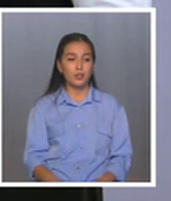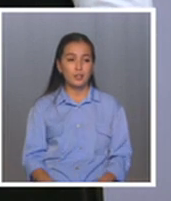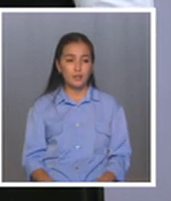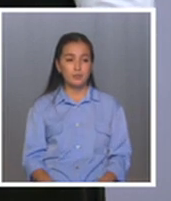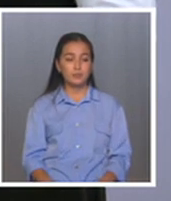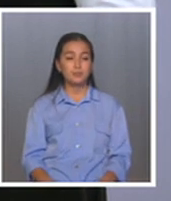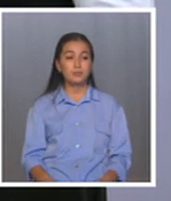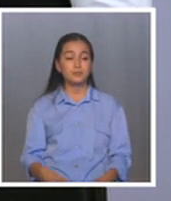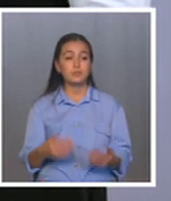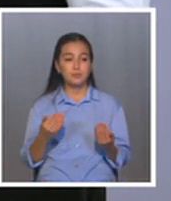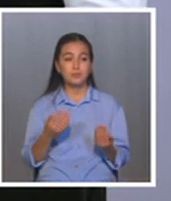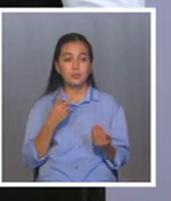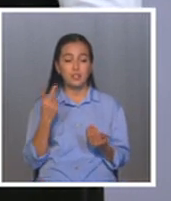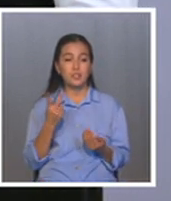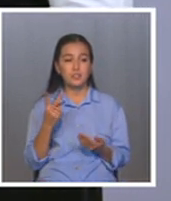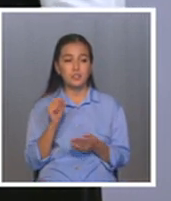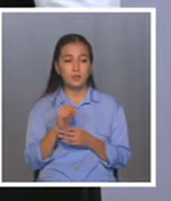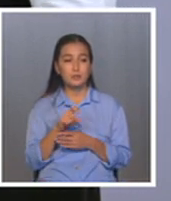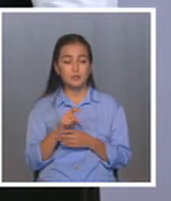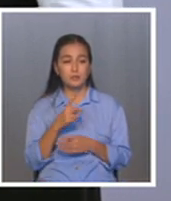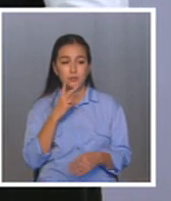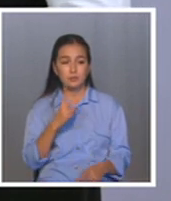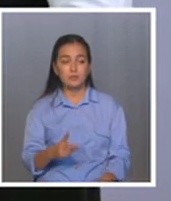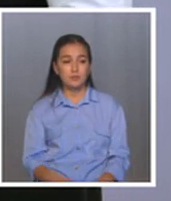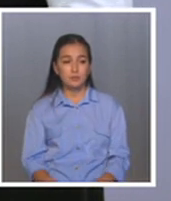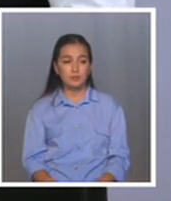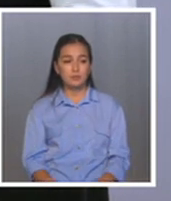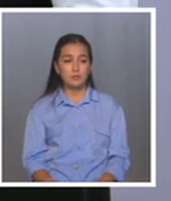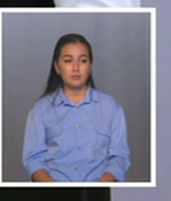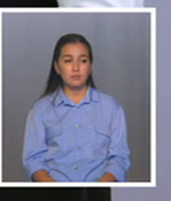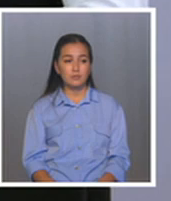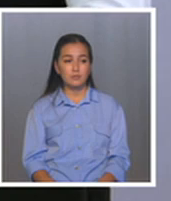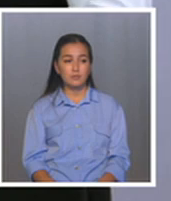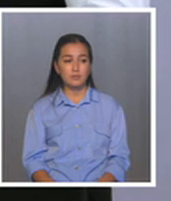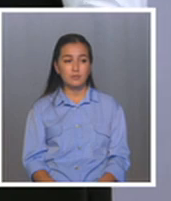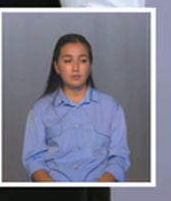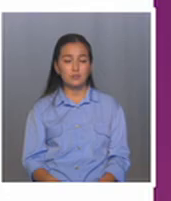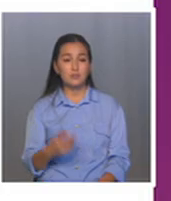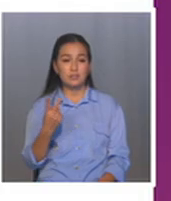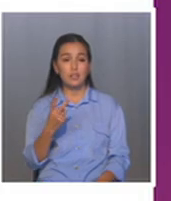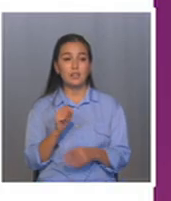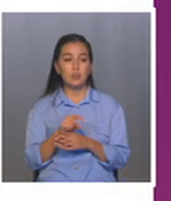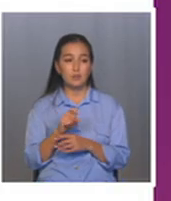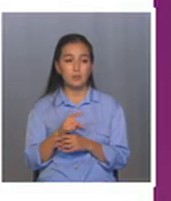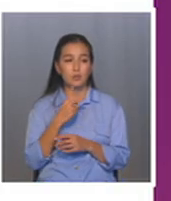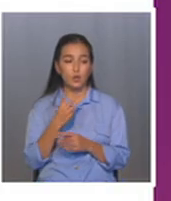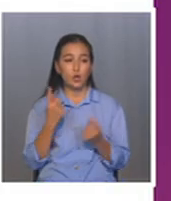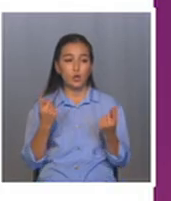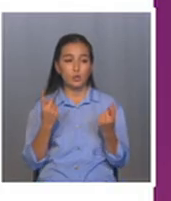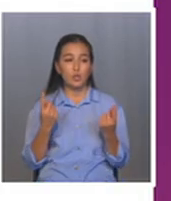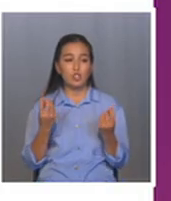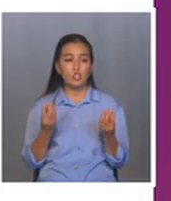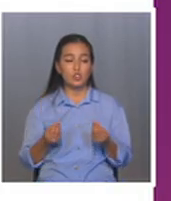енді оқушылар, екінші тапсырмаға өтейік. Екінші тапсырмада Ұлы Жібек